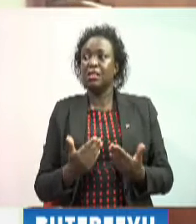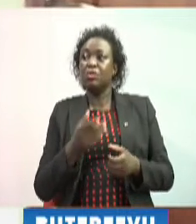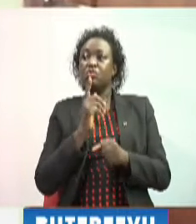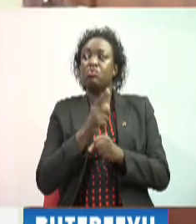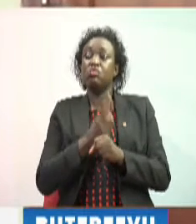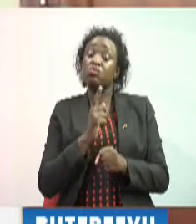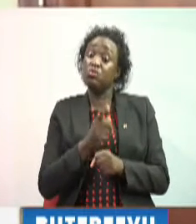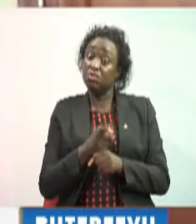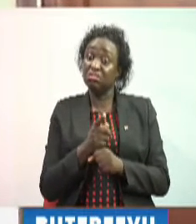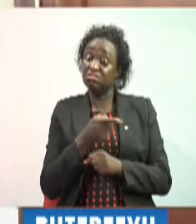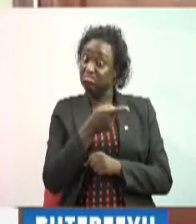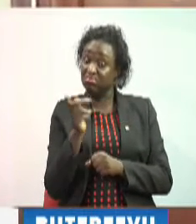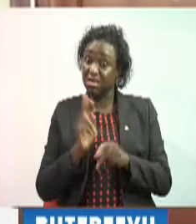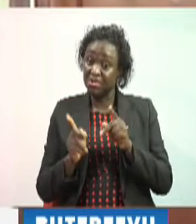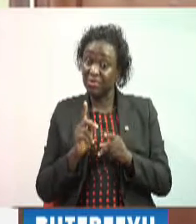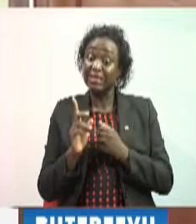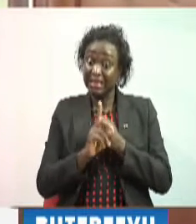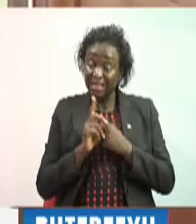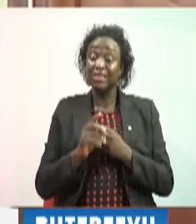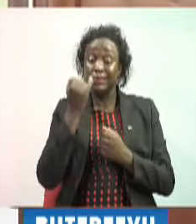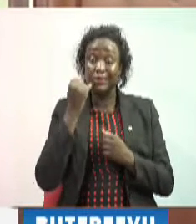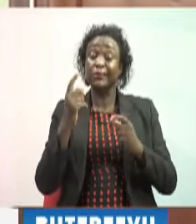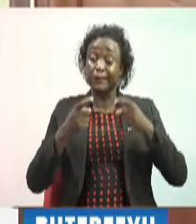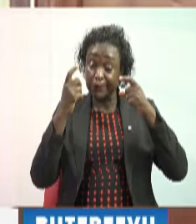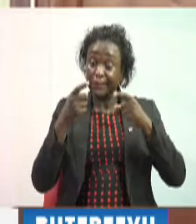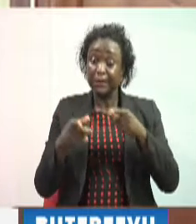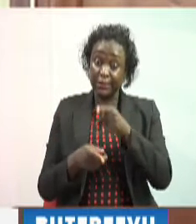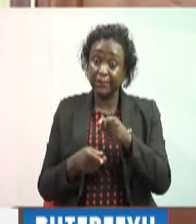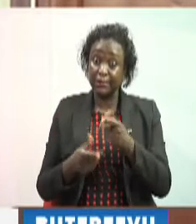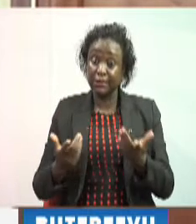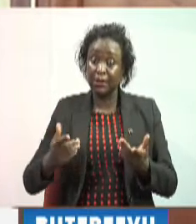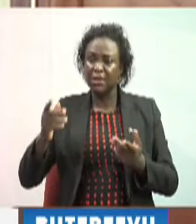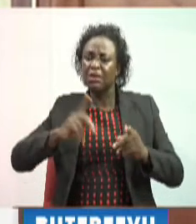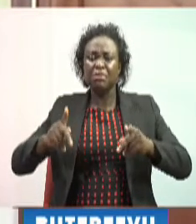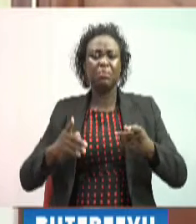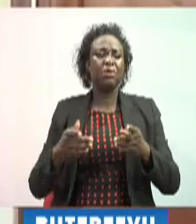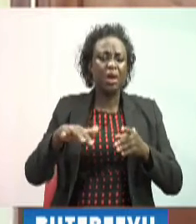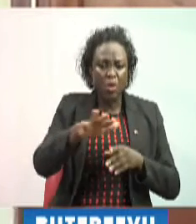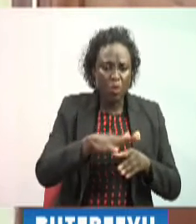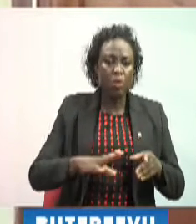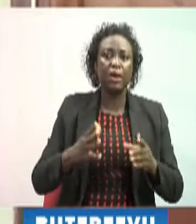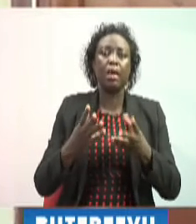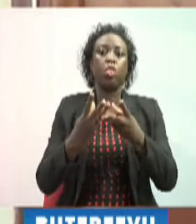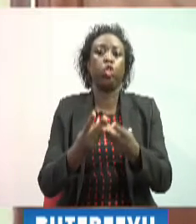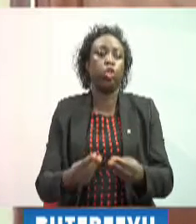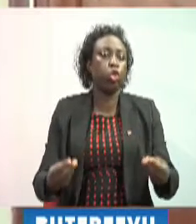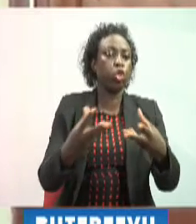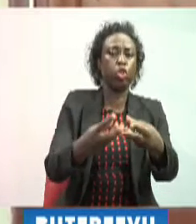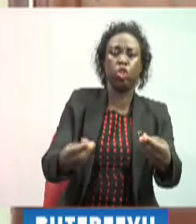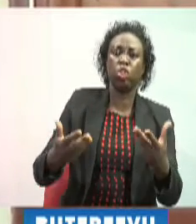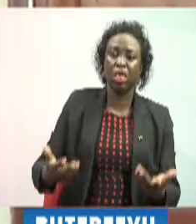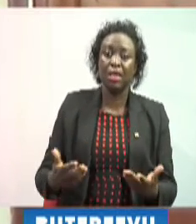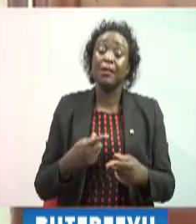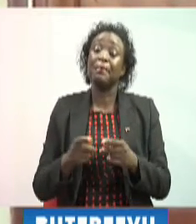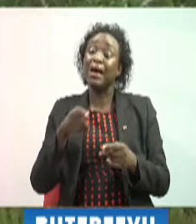nga disitulikiti kwerabatikako omukono gw'ekyuma bagenze mu maaso nga basaanyaawo entobazi naye nga bamanyi